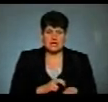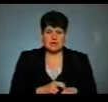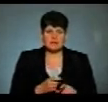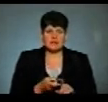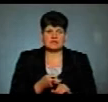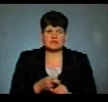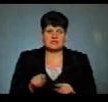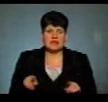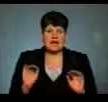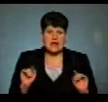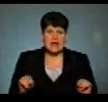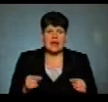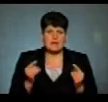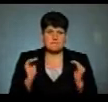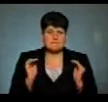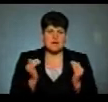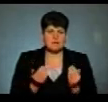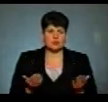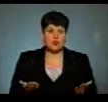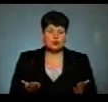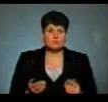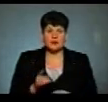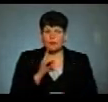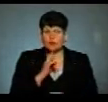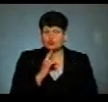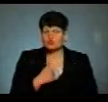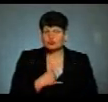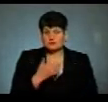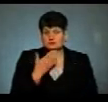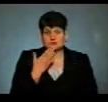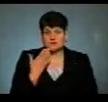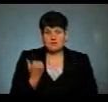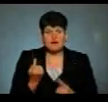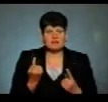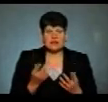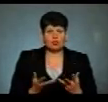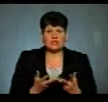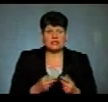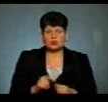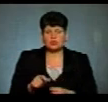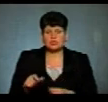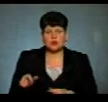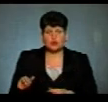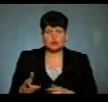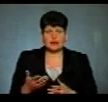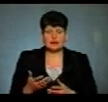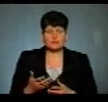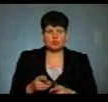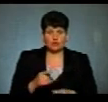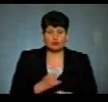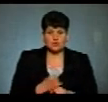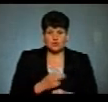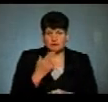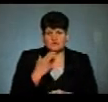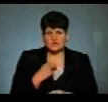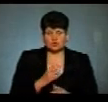лікарями-інфекціоністами, реаніматологами. І ми поки що не маємо великої кількості людей в інфекційному відділенні, тому працюємо в